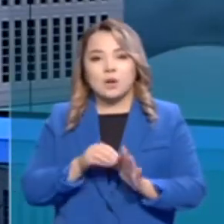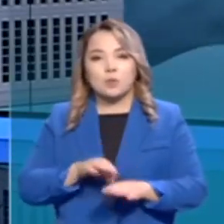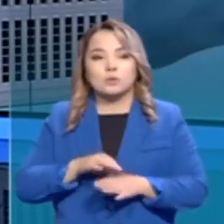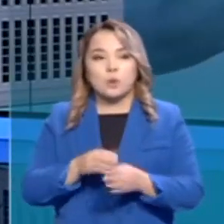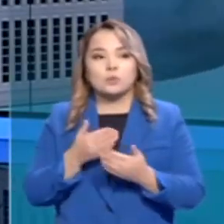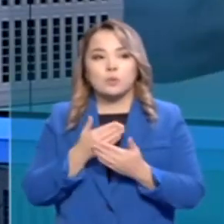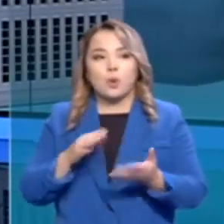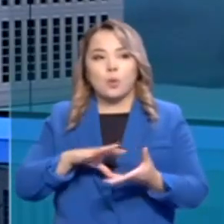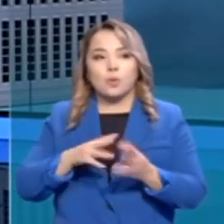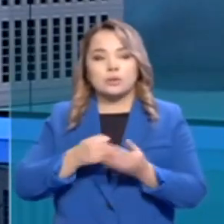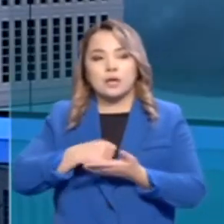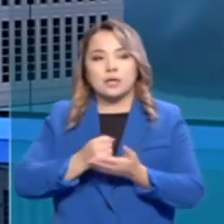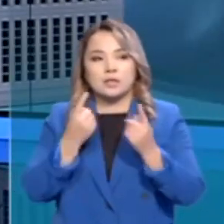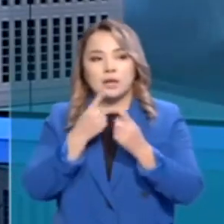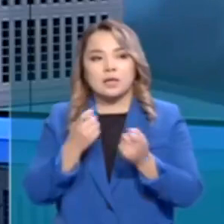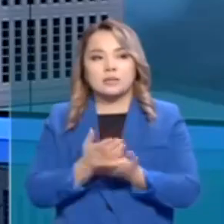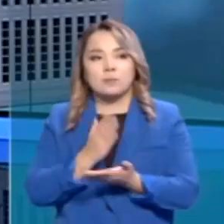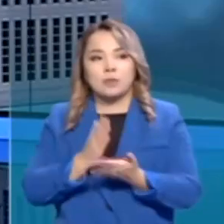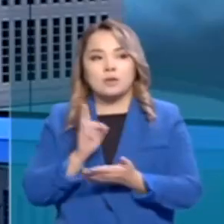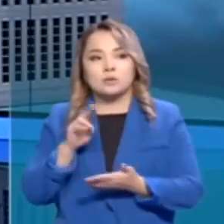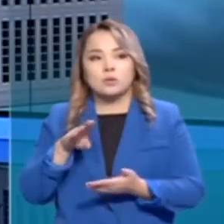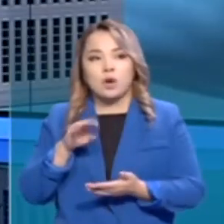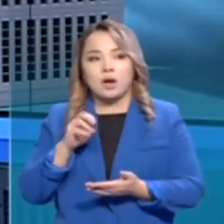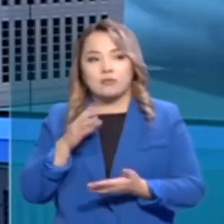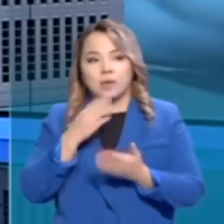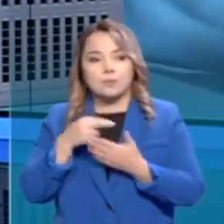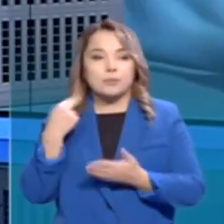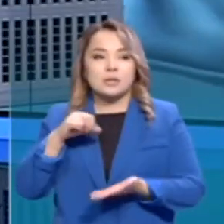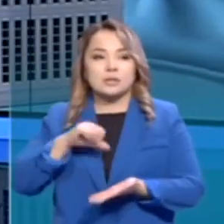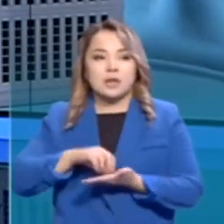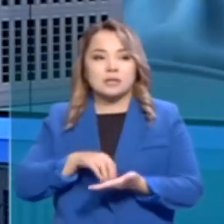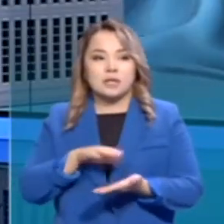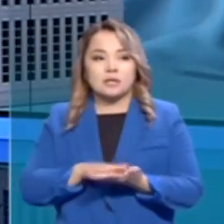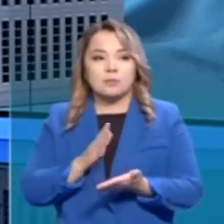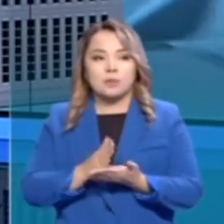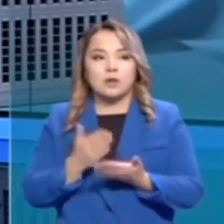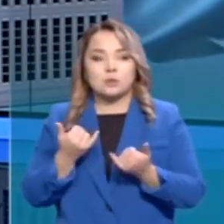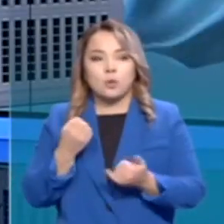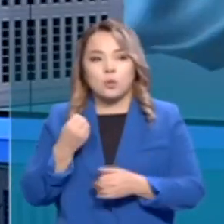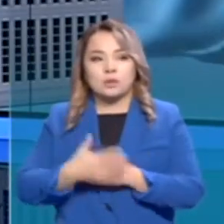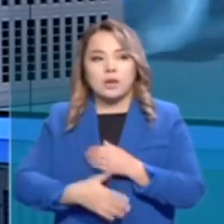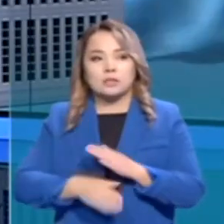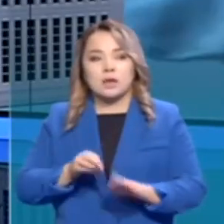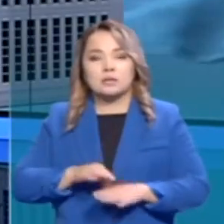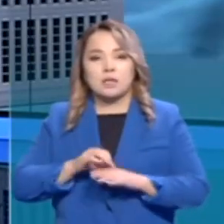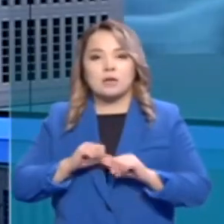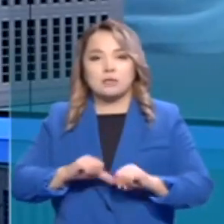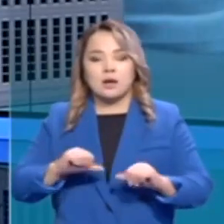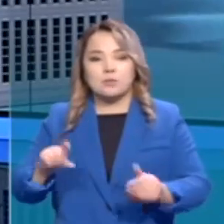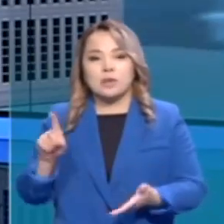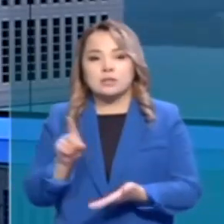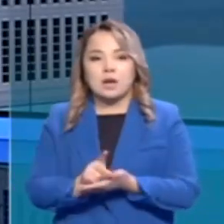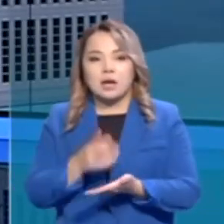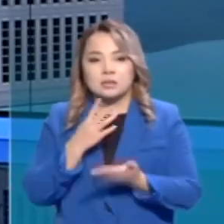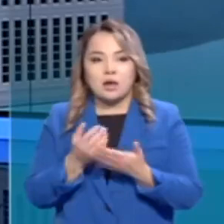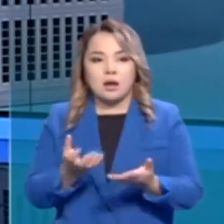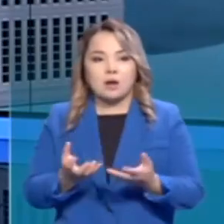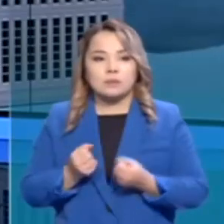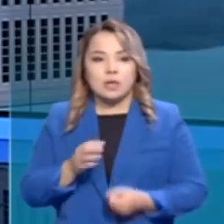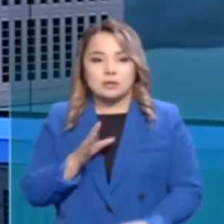сайлауының соңғы қорытынсы жарияланды. Қасым-Жомарт Тоқаев президент ретінде тіркелді. Орталық сайлау комиссиясы тиісті қаулыны